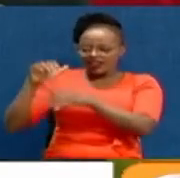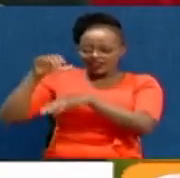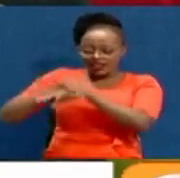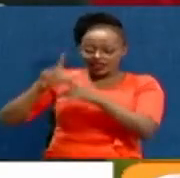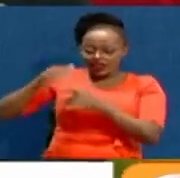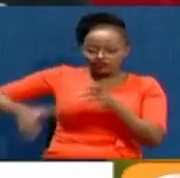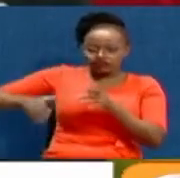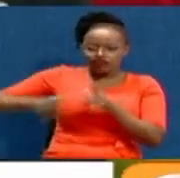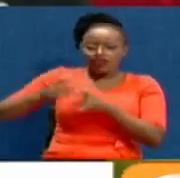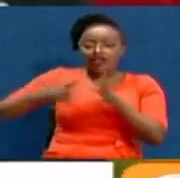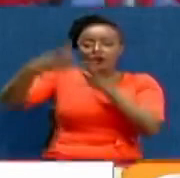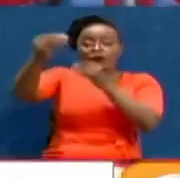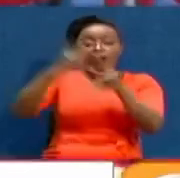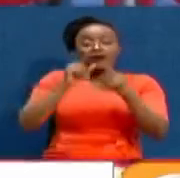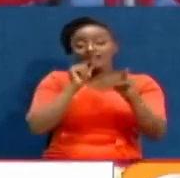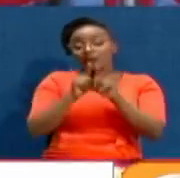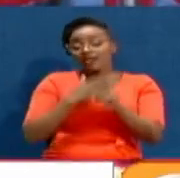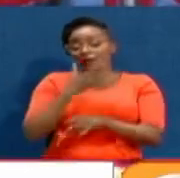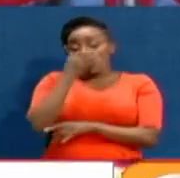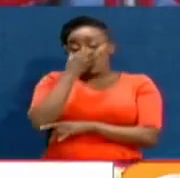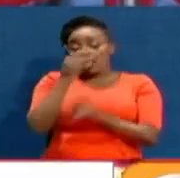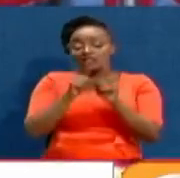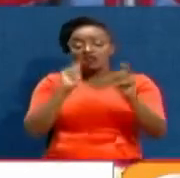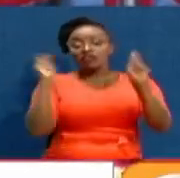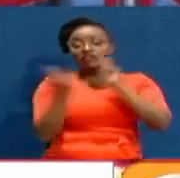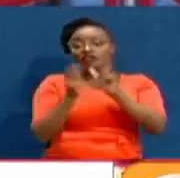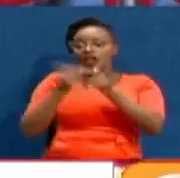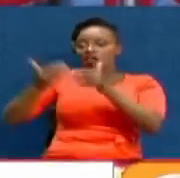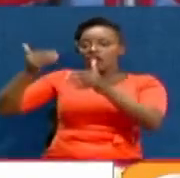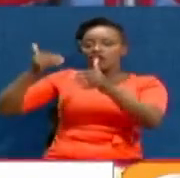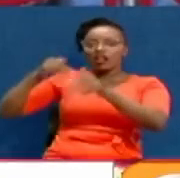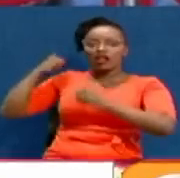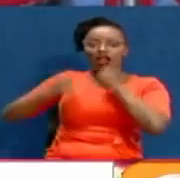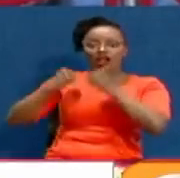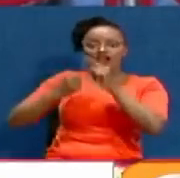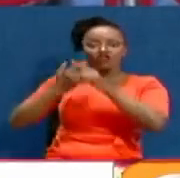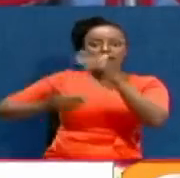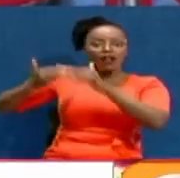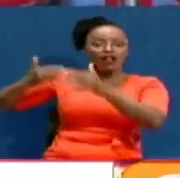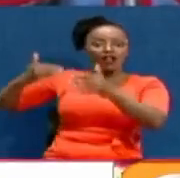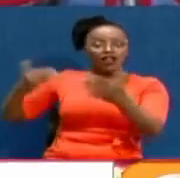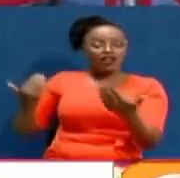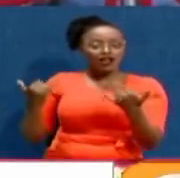ndio? Lakini sasa my brother William hapa amepinduka, anakimbia nyuma.